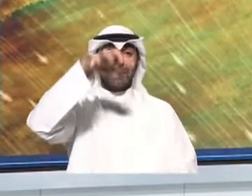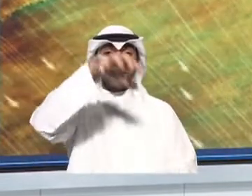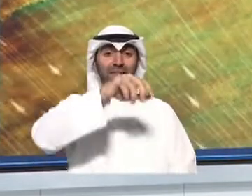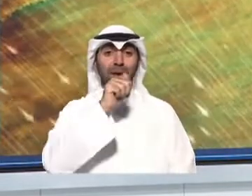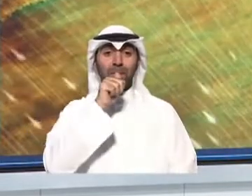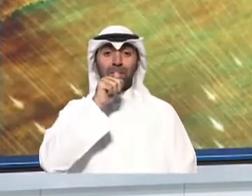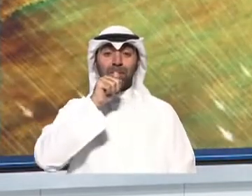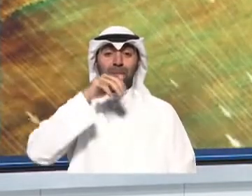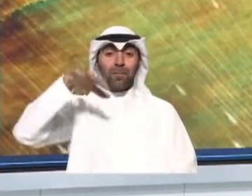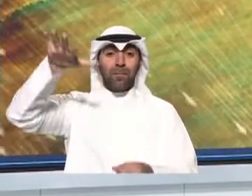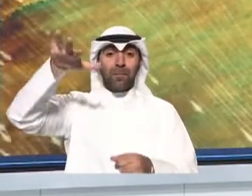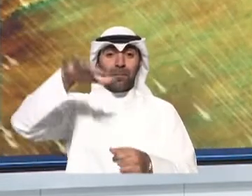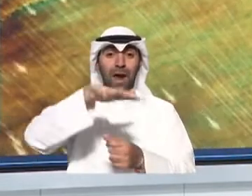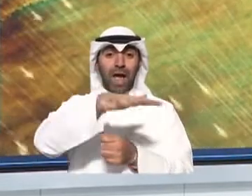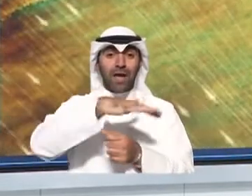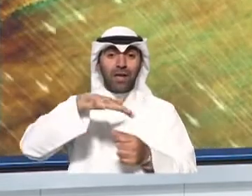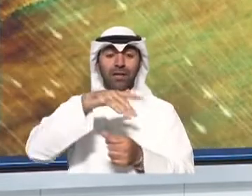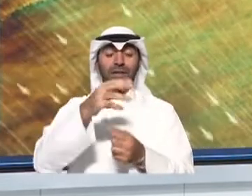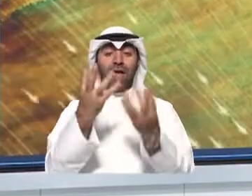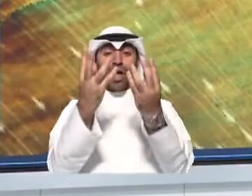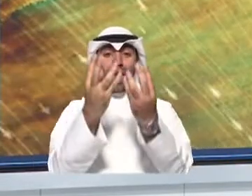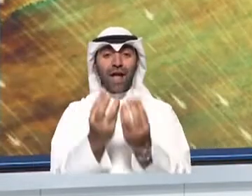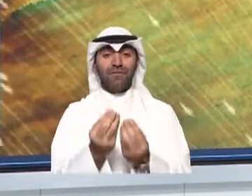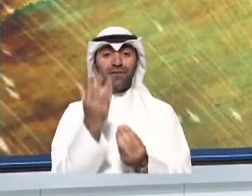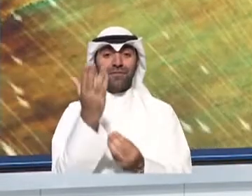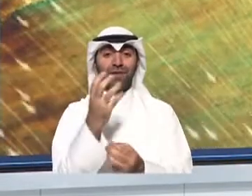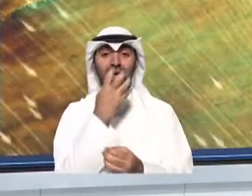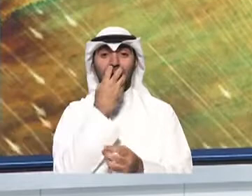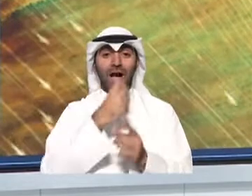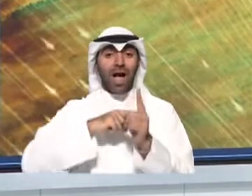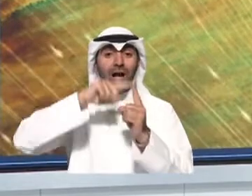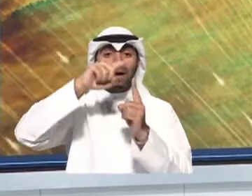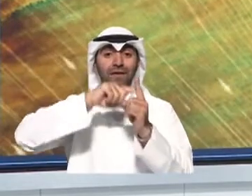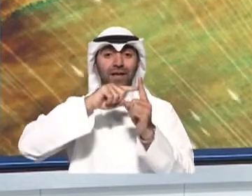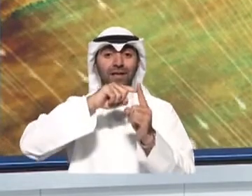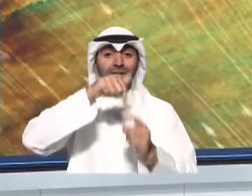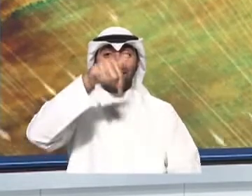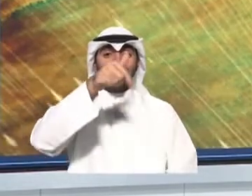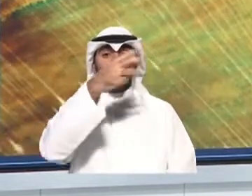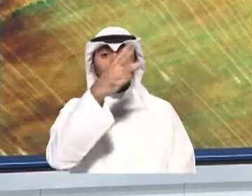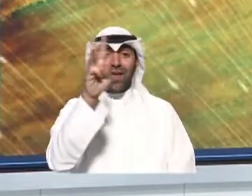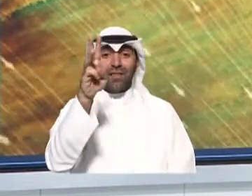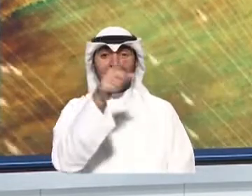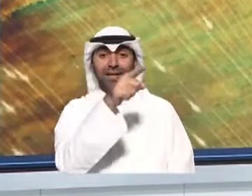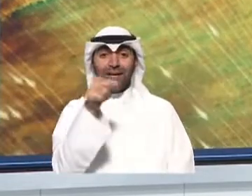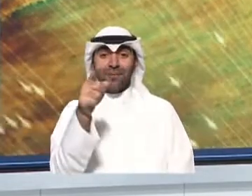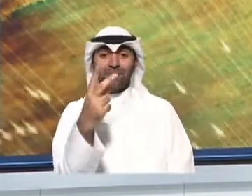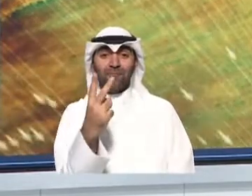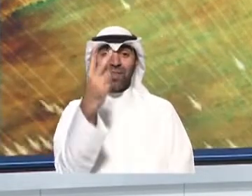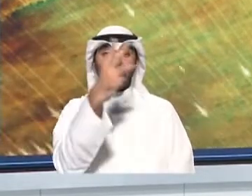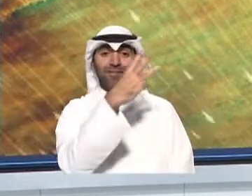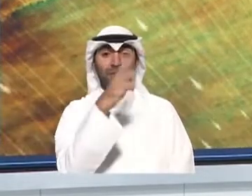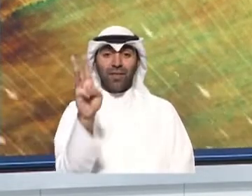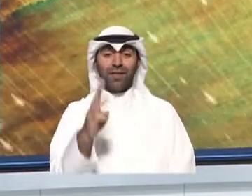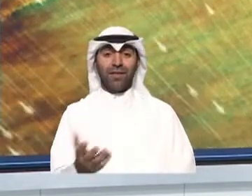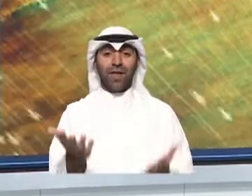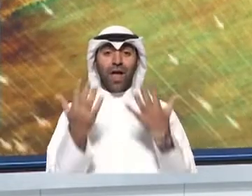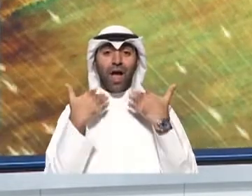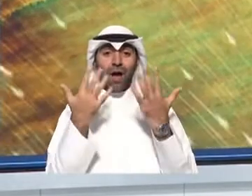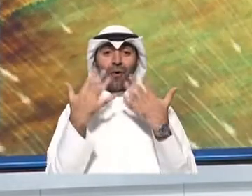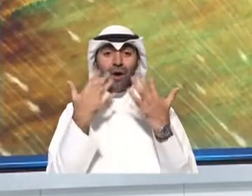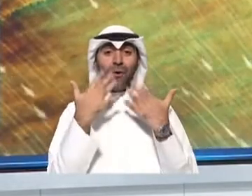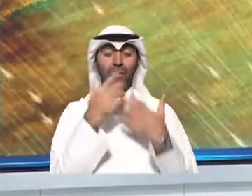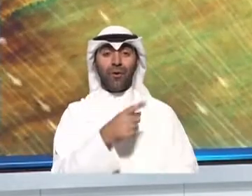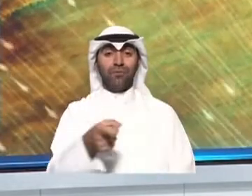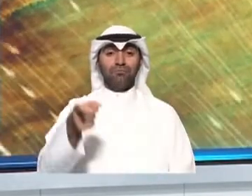البحر. متوقع تصل ما بين 36 إلى 37 درجة مئوية. أيضا الهواء راح يكون في نهار يوم الغد خفيف